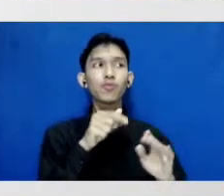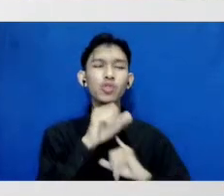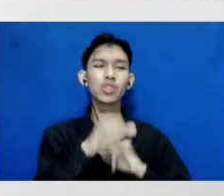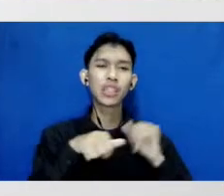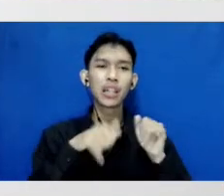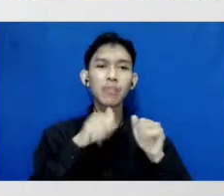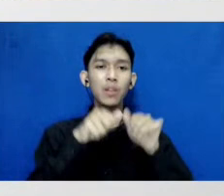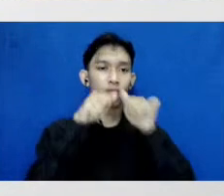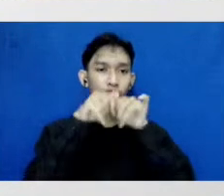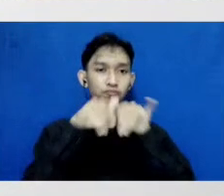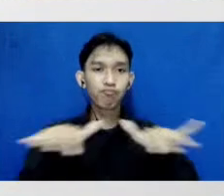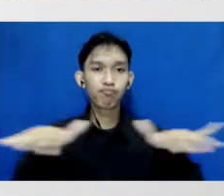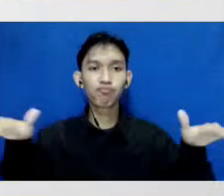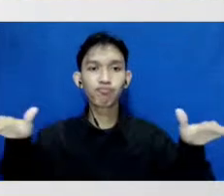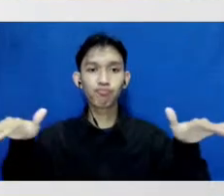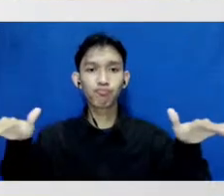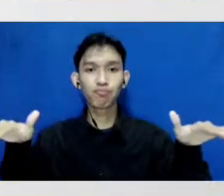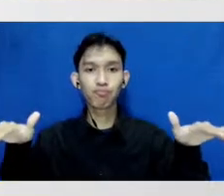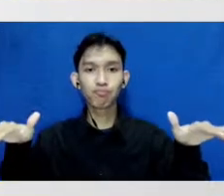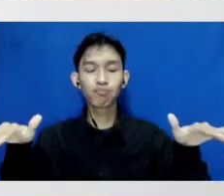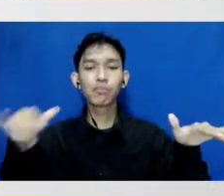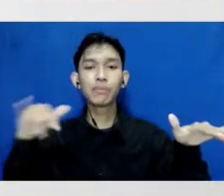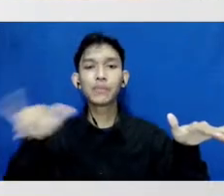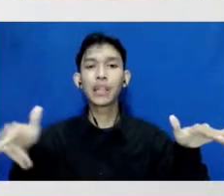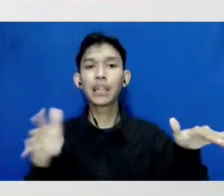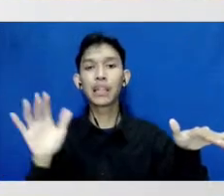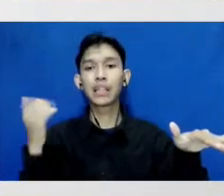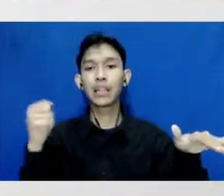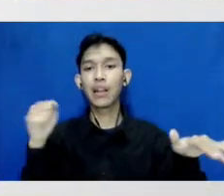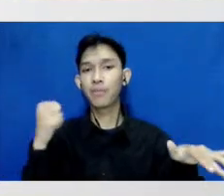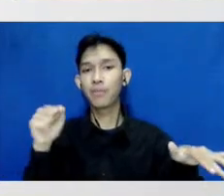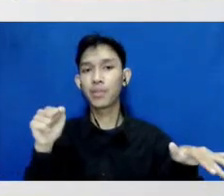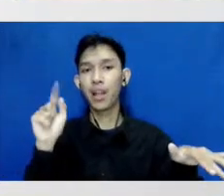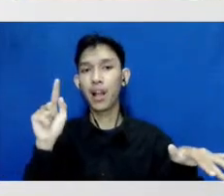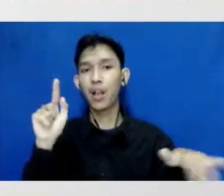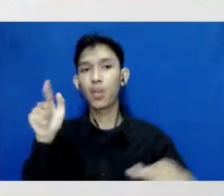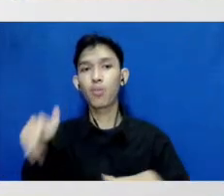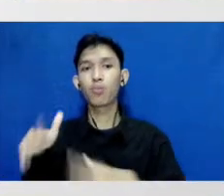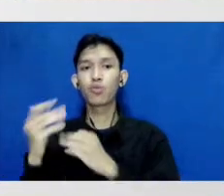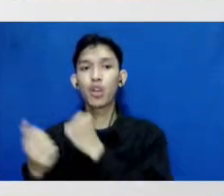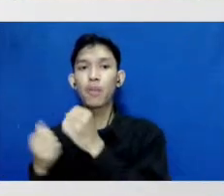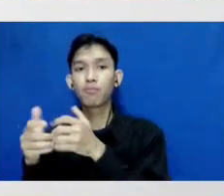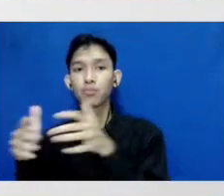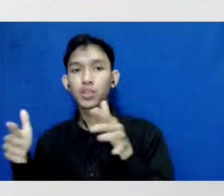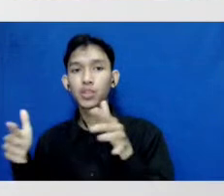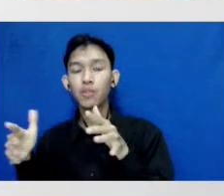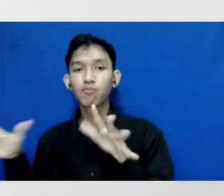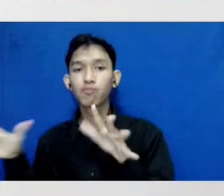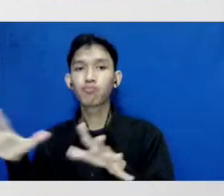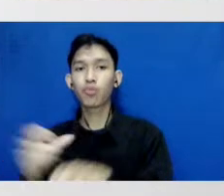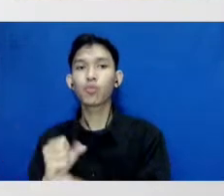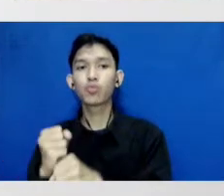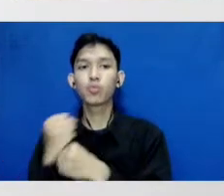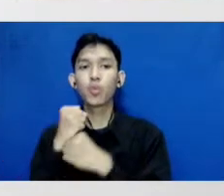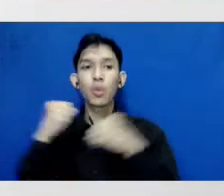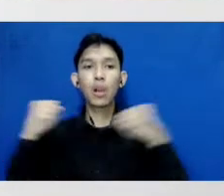terdistribusi, terdesentralisasi, sehingga tidak bisa ada satu entitas besar yang mendominasi dan meregulasi internet.